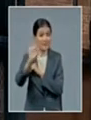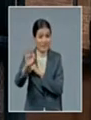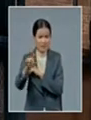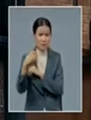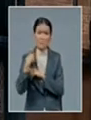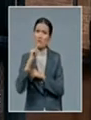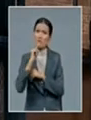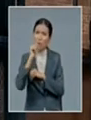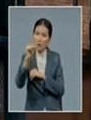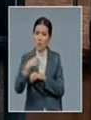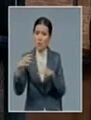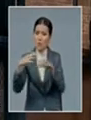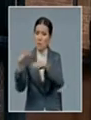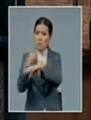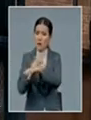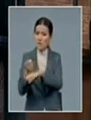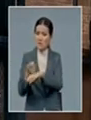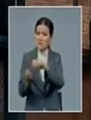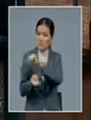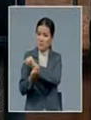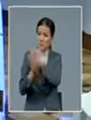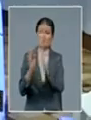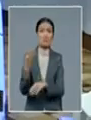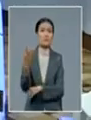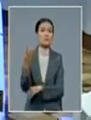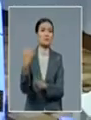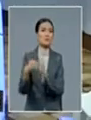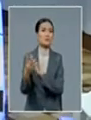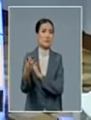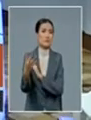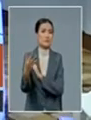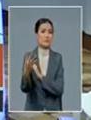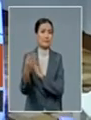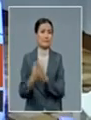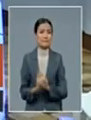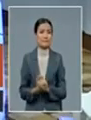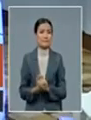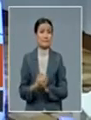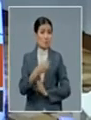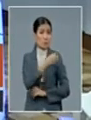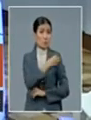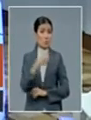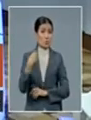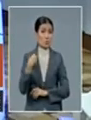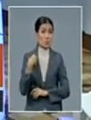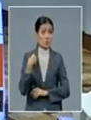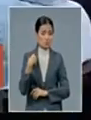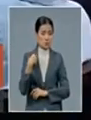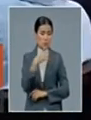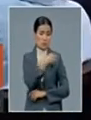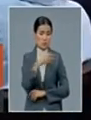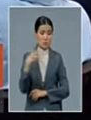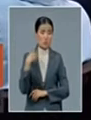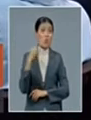แก่อดีตผู้นำและพรรครวมทั้งหมด4คนด้วยกันค่ะโดยนักการทูตอาวุโสของมัลดีฟนะคะได้ระบุค่ะว่